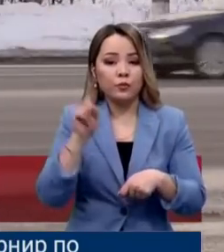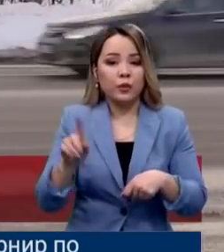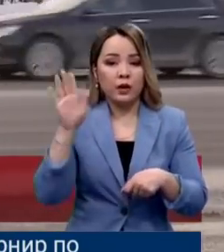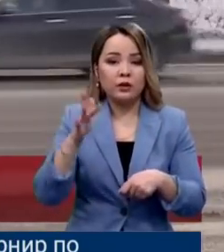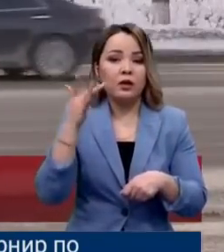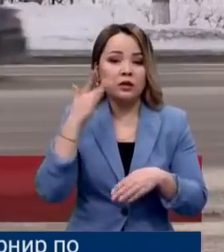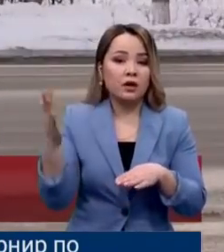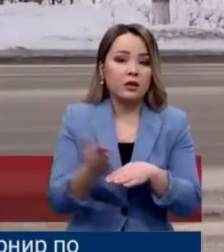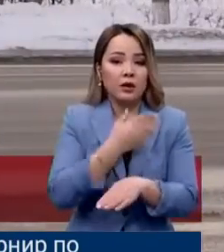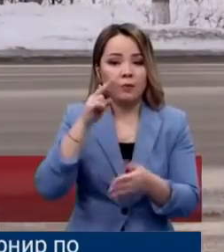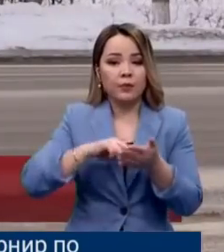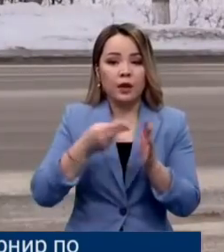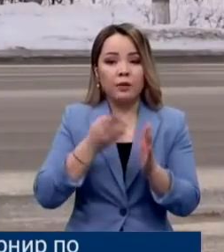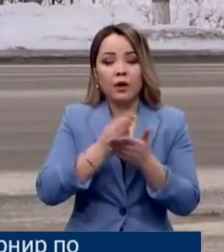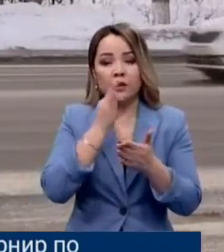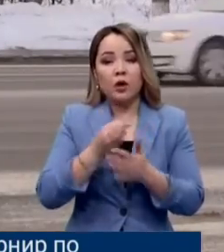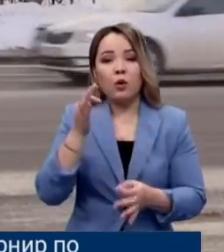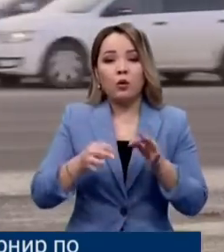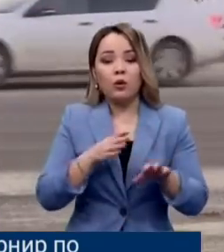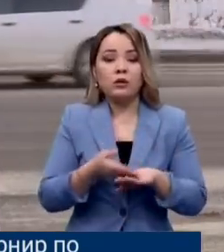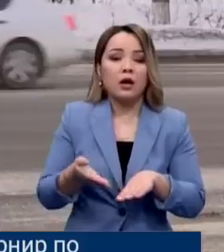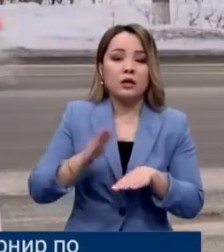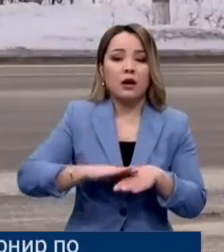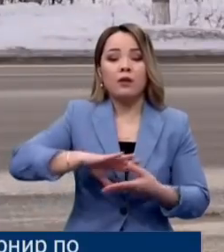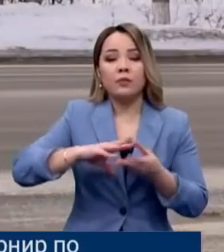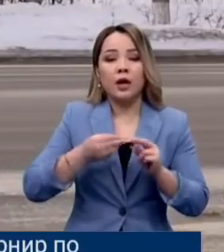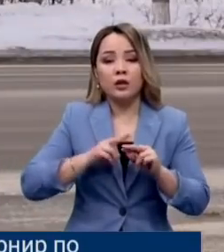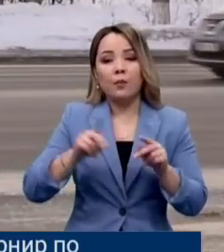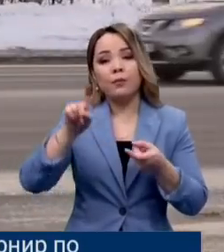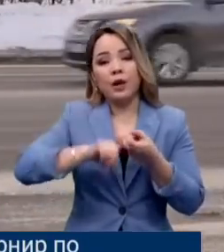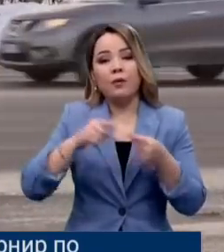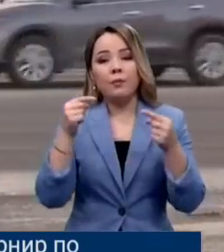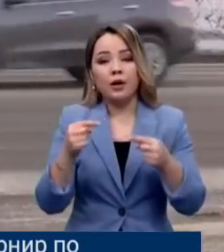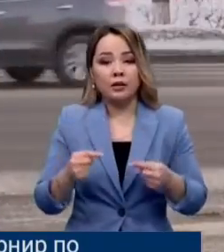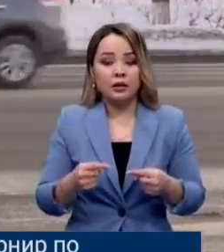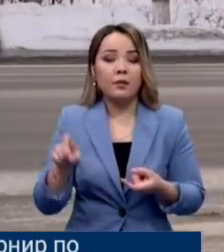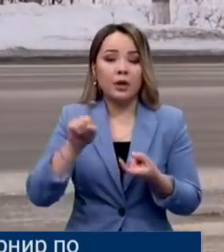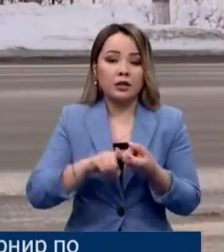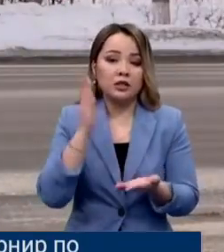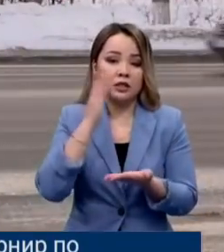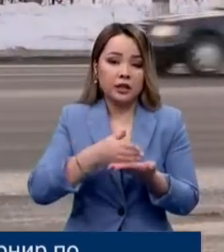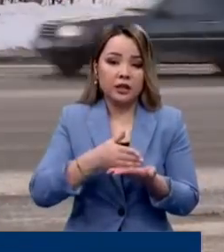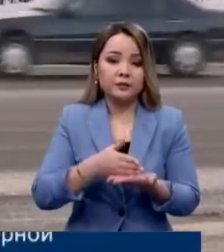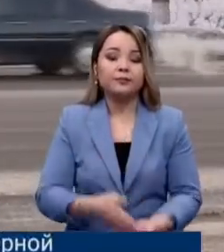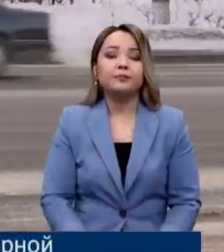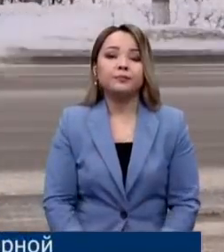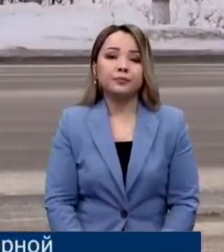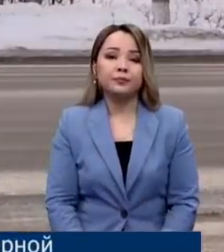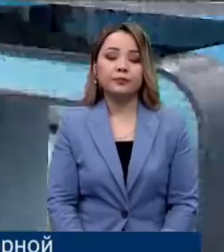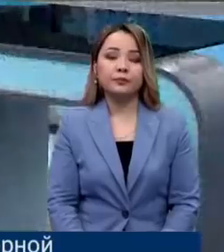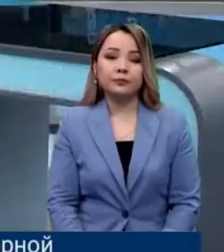бойына айыруды көздейді. Бәрі қылмыстың ауырлығына тікелей байланысты. Саят Ермек, Виктор Джигирис, Атамекен